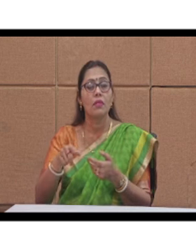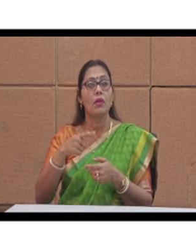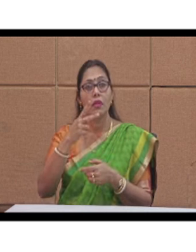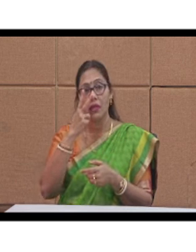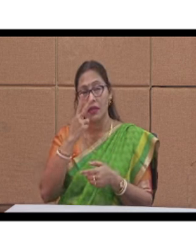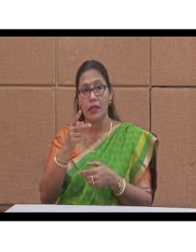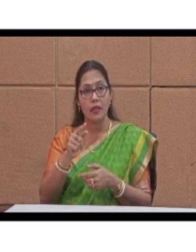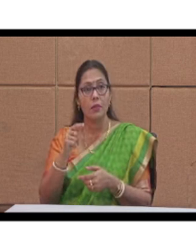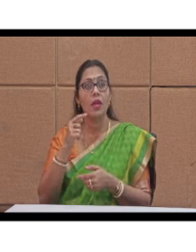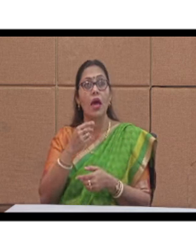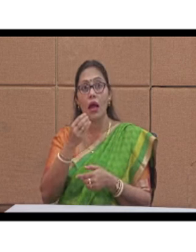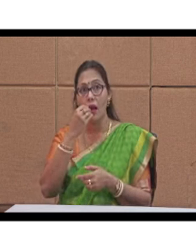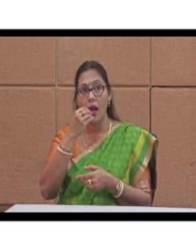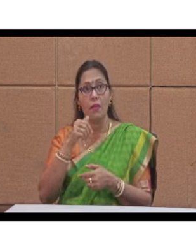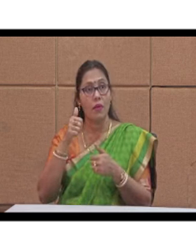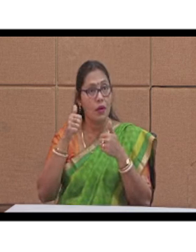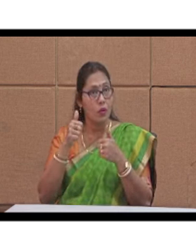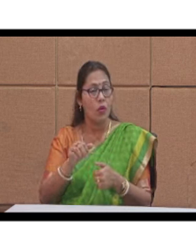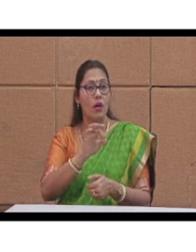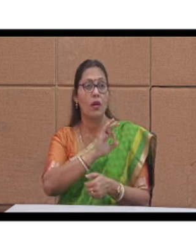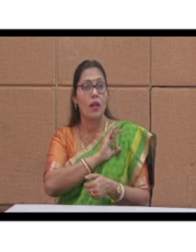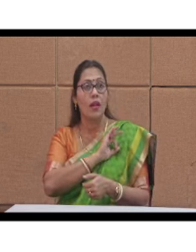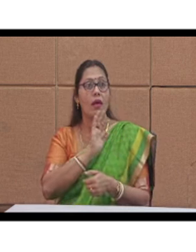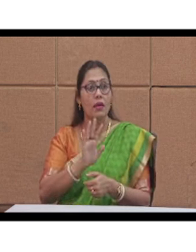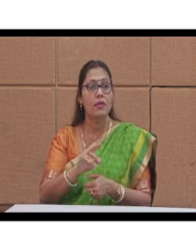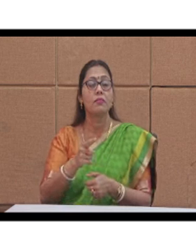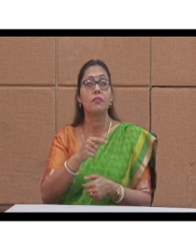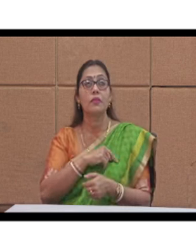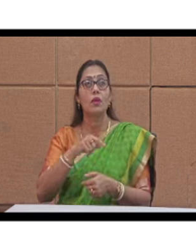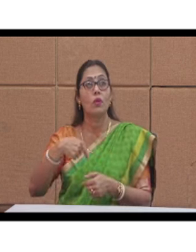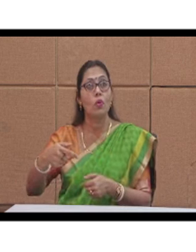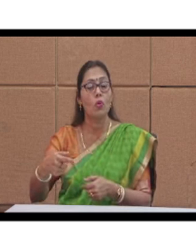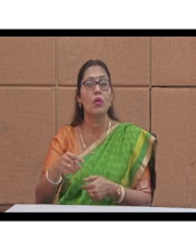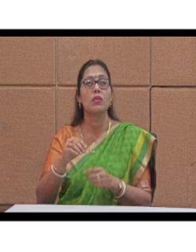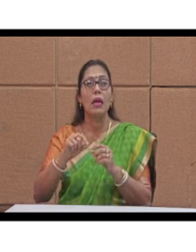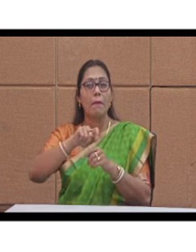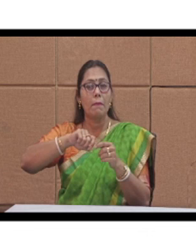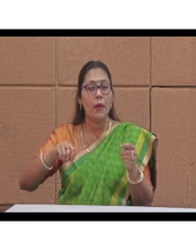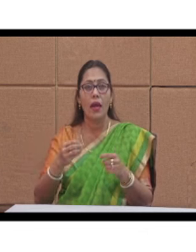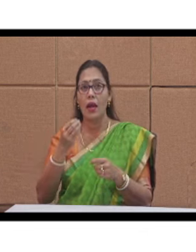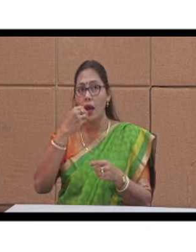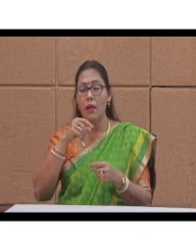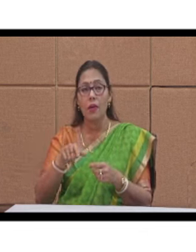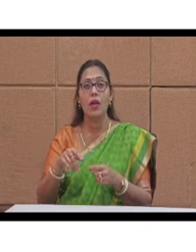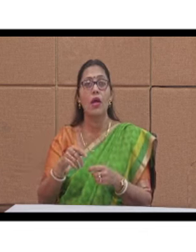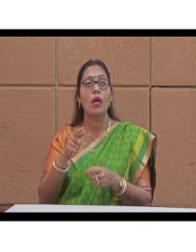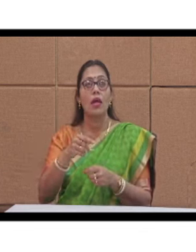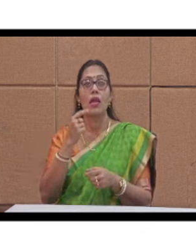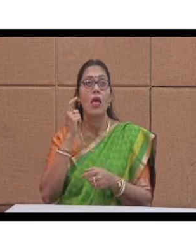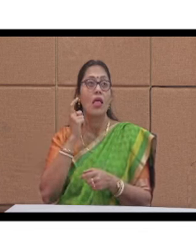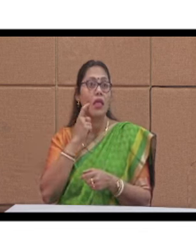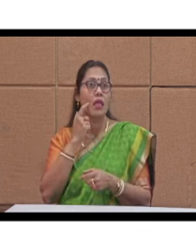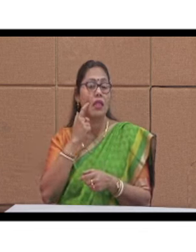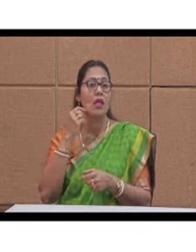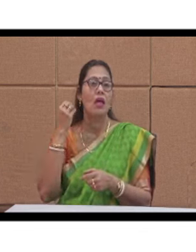তুমি এমন ধরনের খাদ্য পছন্দ করেছিলে ও নিয়মিত খেয়েছিলে যে তোমার একটা অস্ত্র